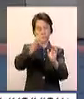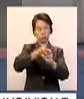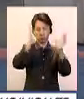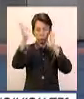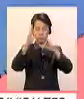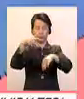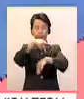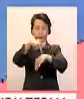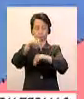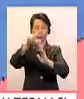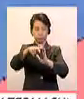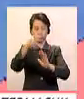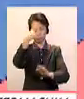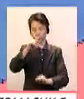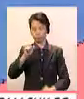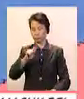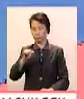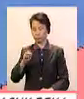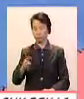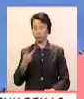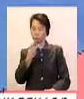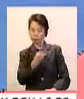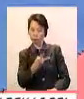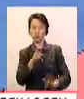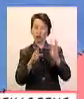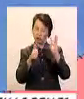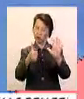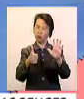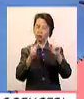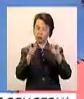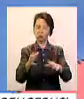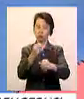di Filipina nanti. Namun bagi Azmi, beliau melihat potensi 6 kategori